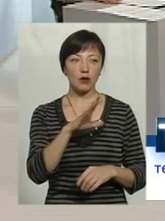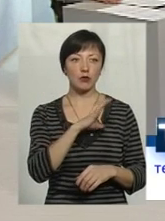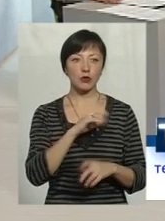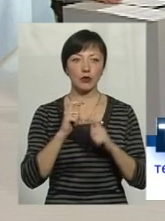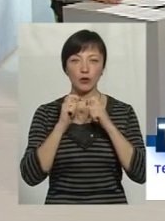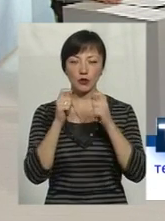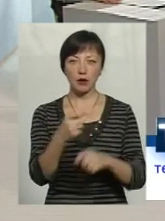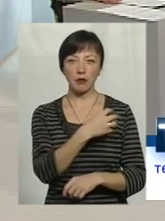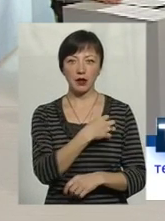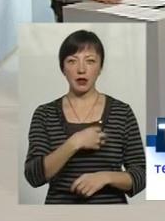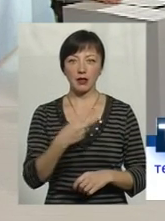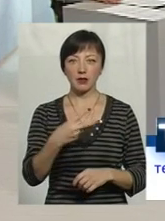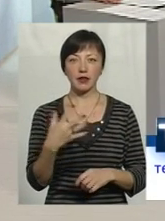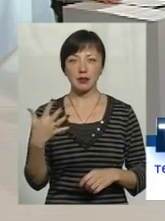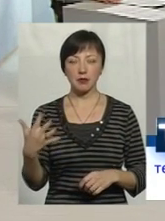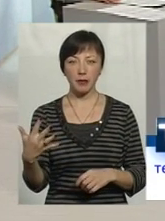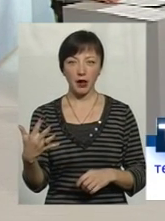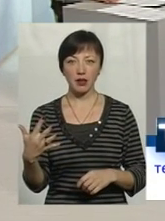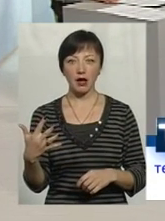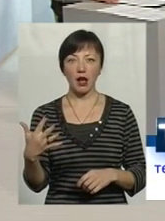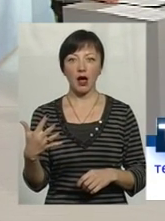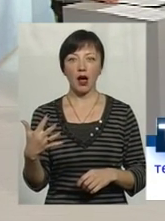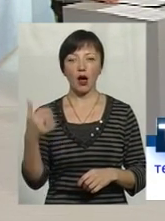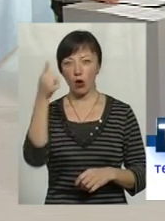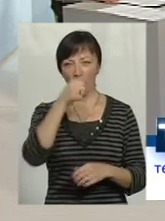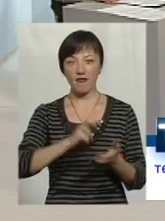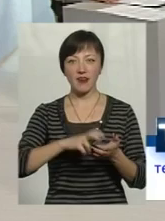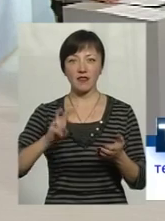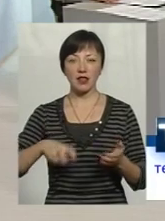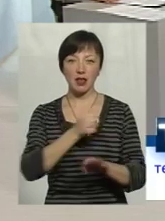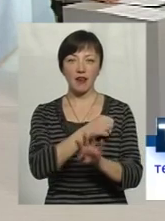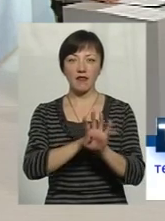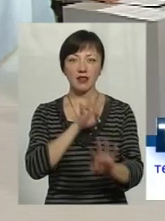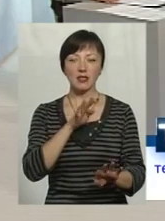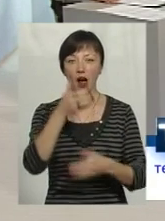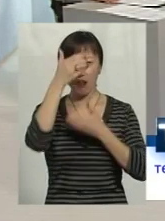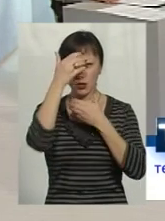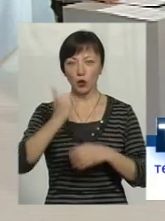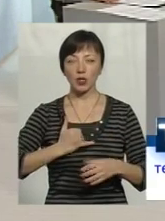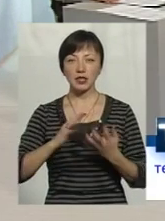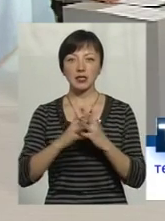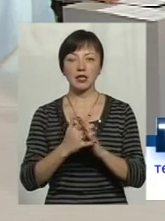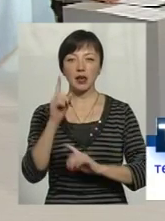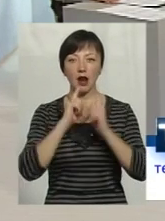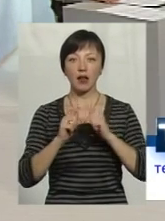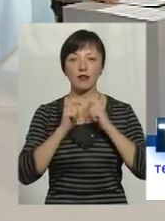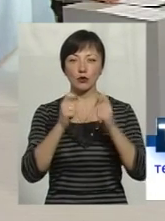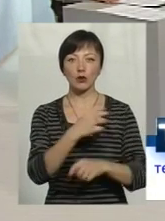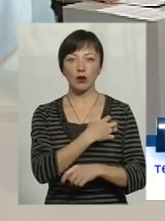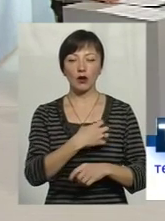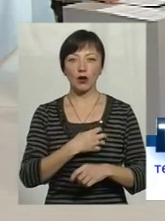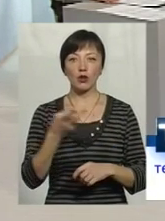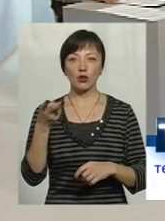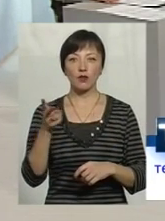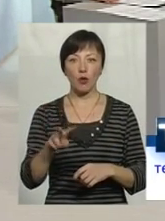вручали медалі 25 років вивезення війська Афганістану, по нашій сільській раді були вручені медалі двом липовим